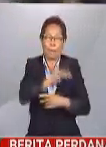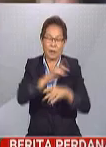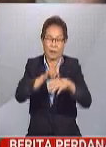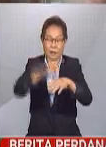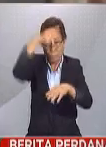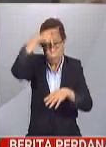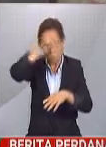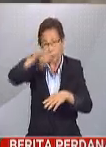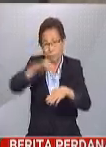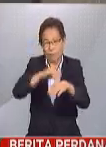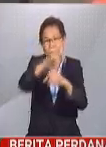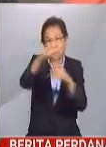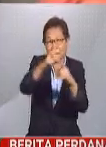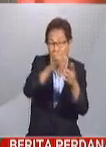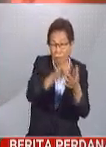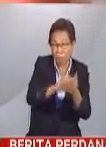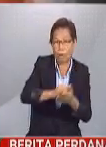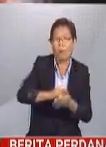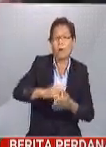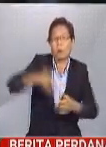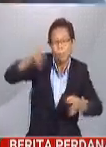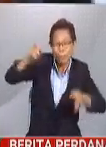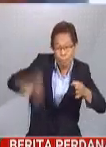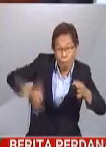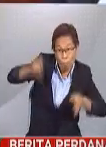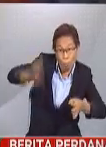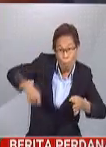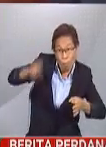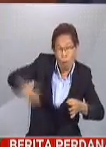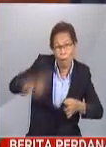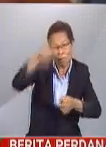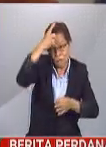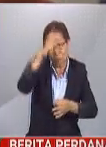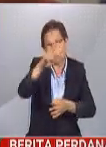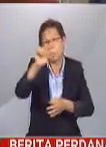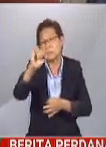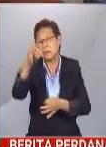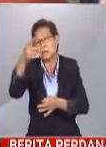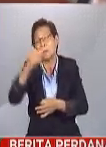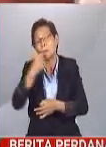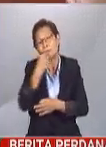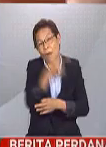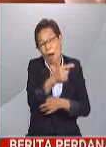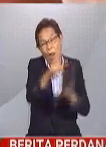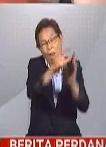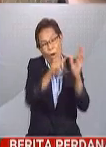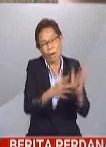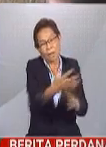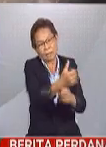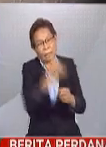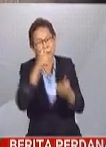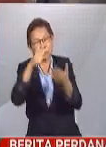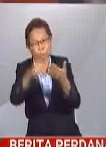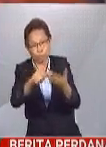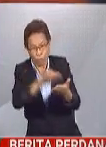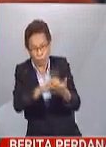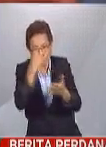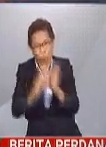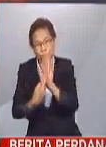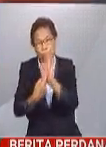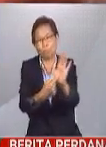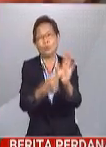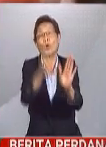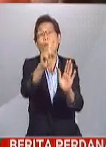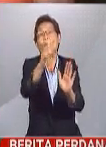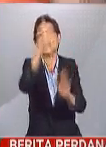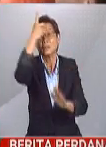tarikh tersebut. Pada prosiding minggu lepas, Datuk V. Sitembaram meminta Nasruddin mendapatkan dokumen berkaitan untuk menunjukkan di